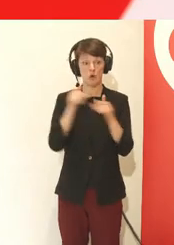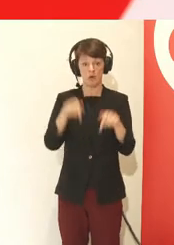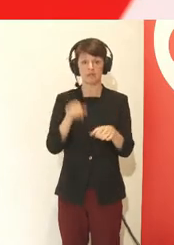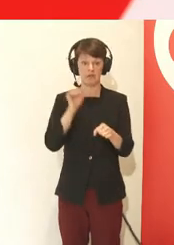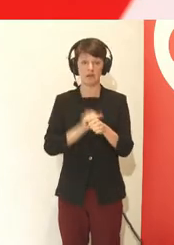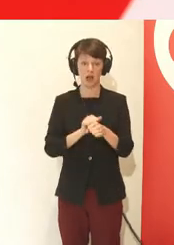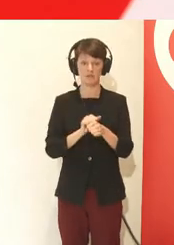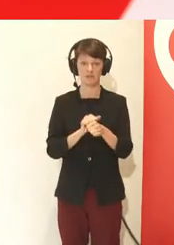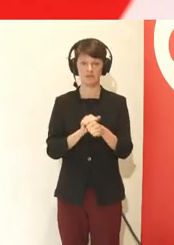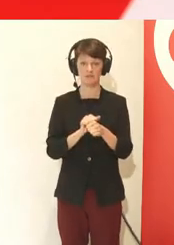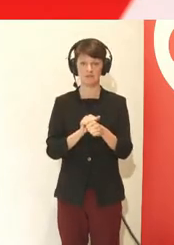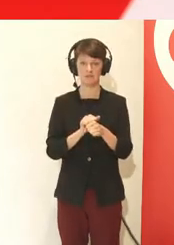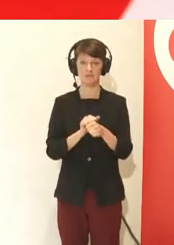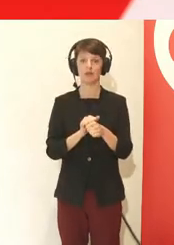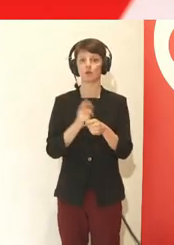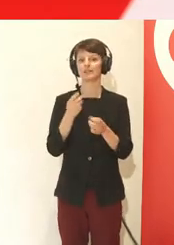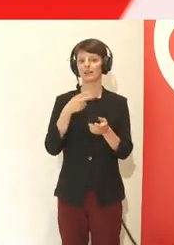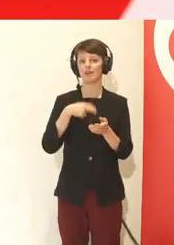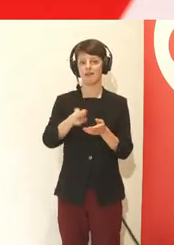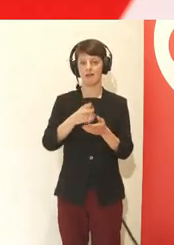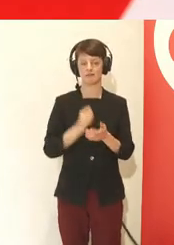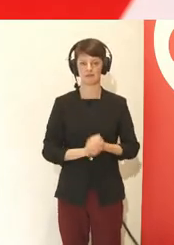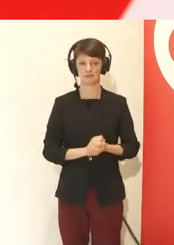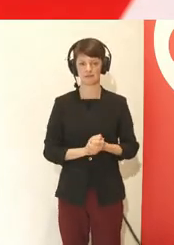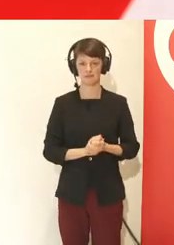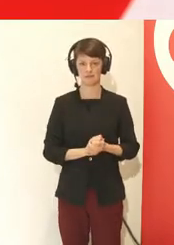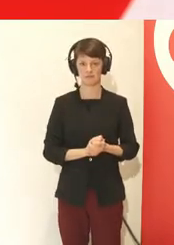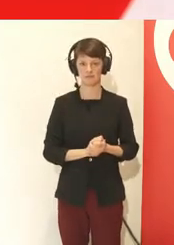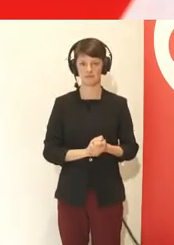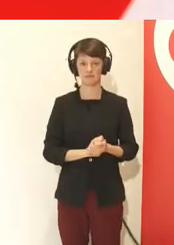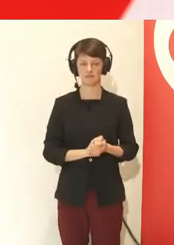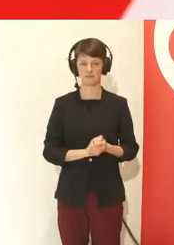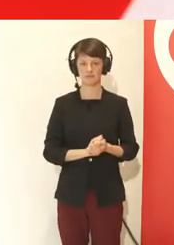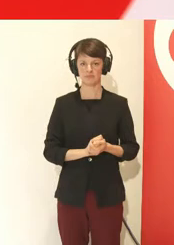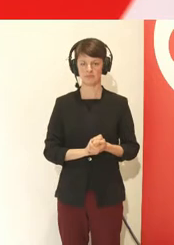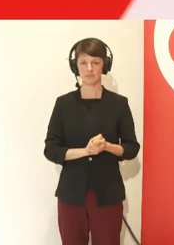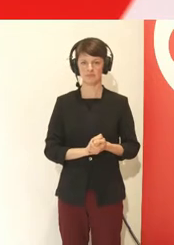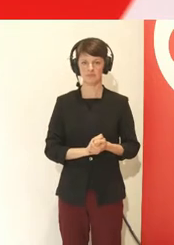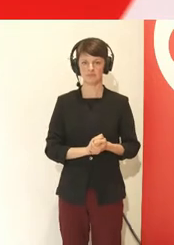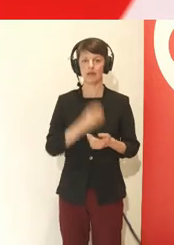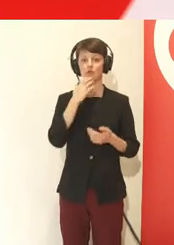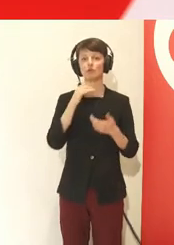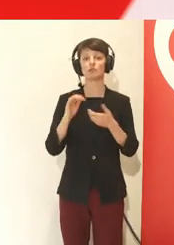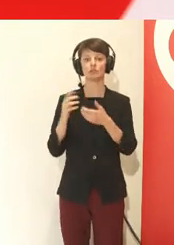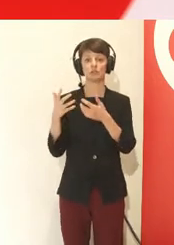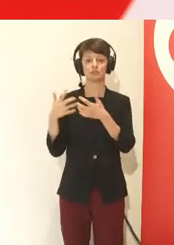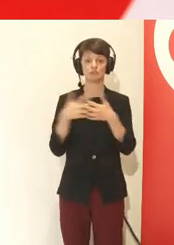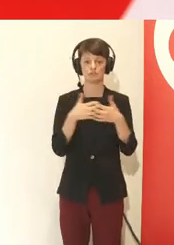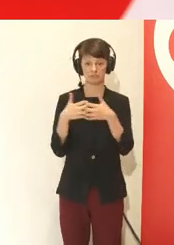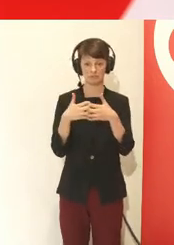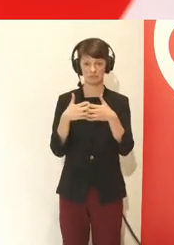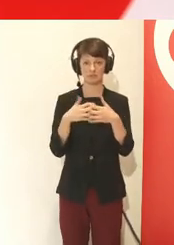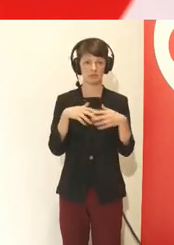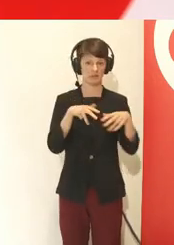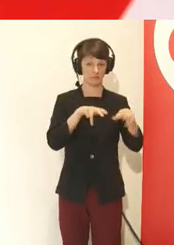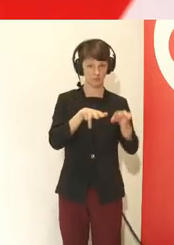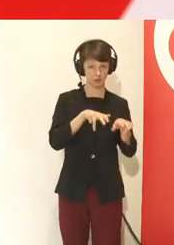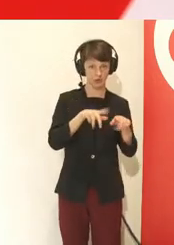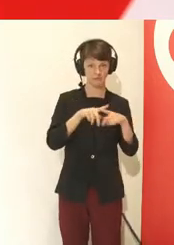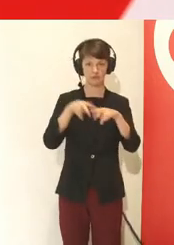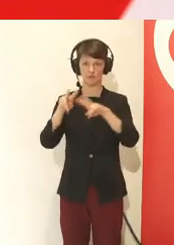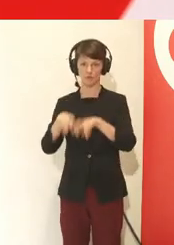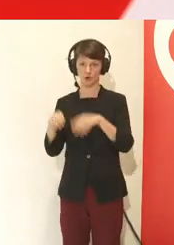also es geht um ein enges zusammenspiel zwischen der wirtschaft den